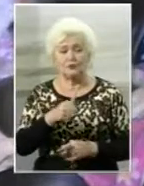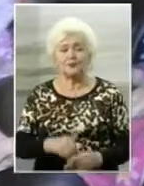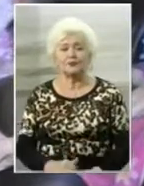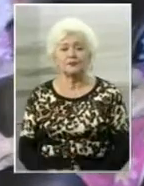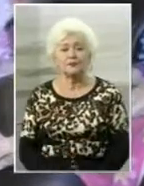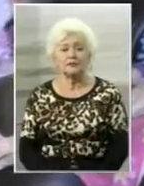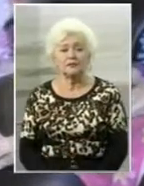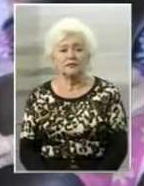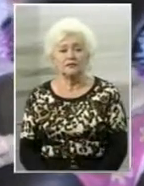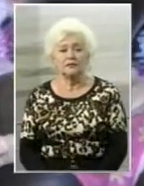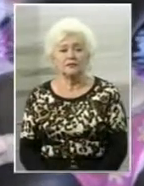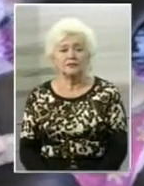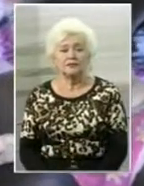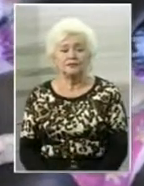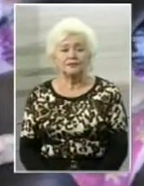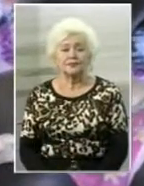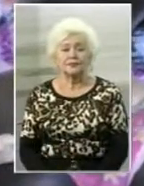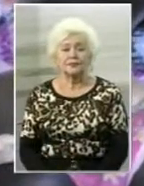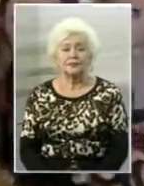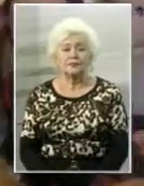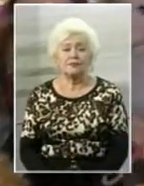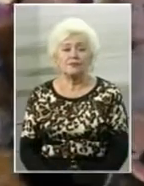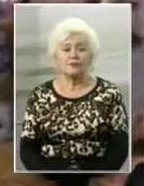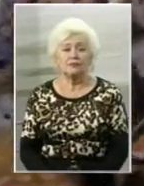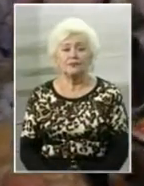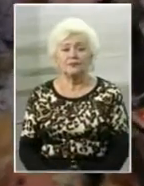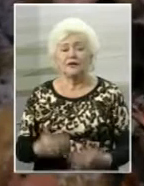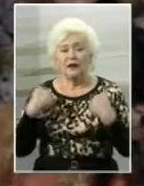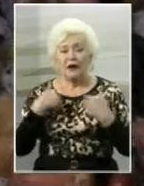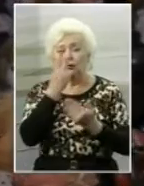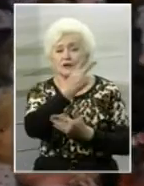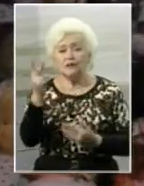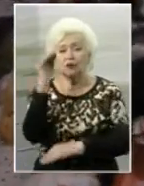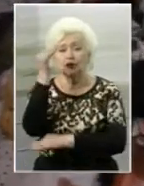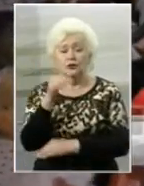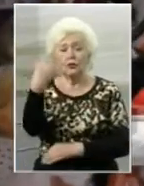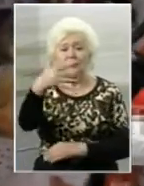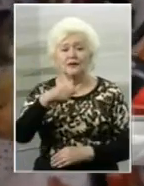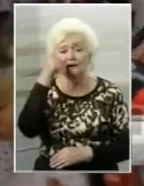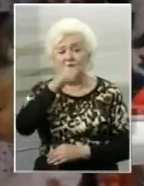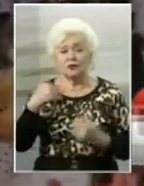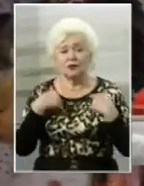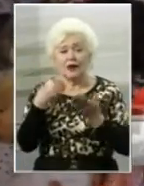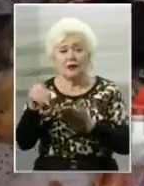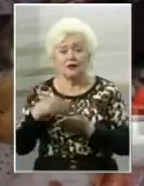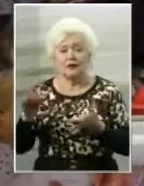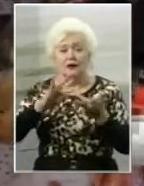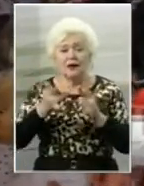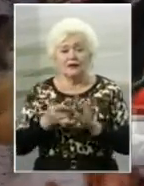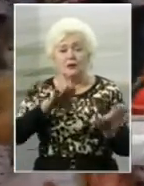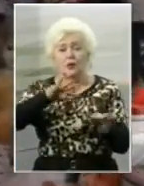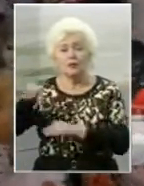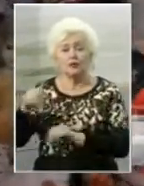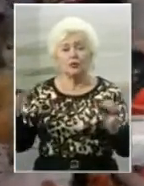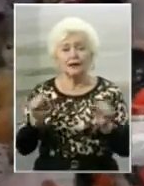покажу куколок 50-х років. Ось покажу ляльок 50-х років. Я їх купувала в інтернеті минулої